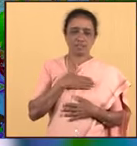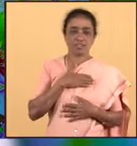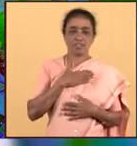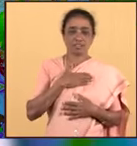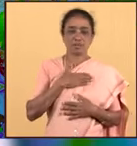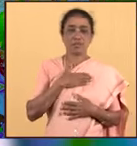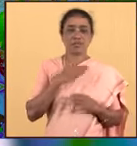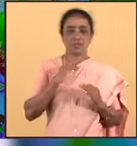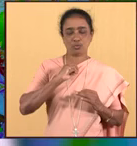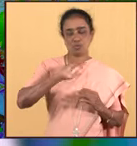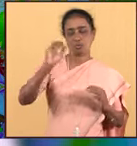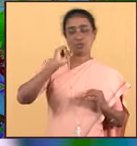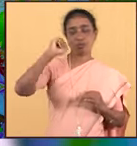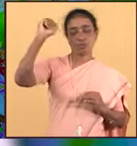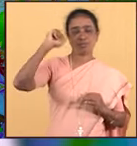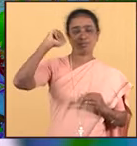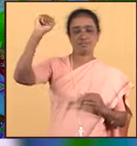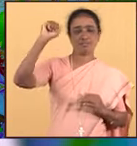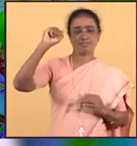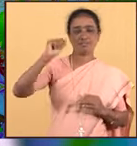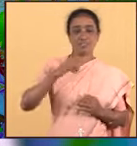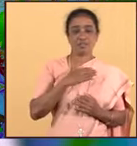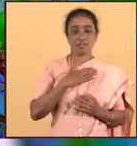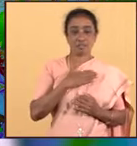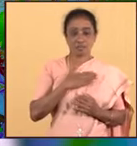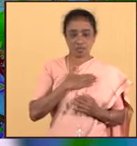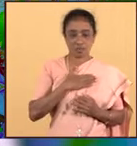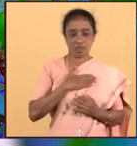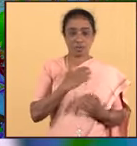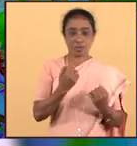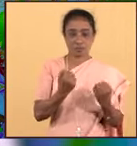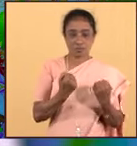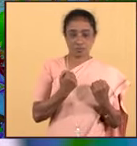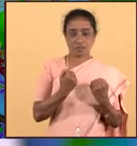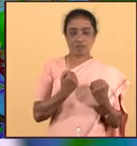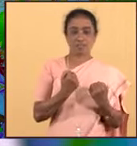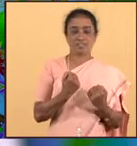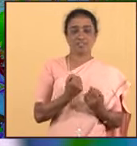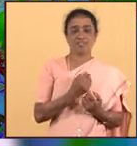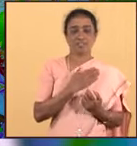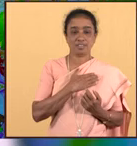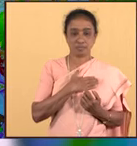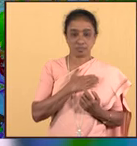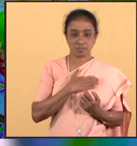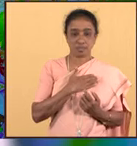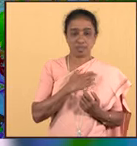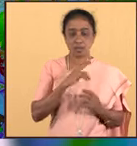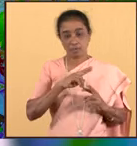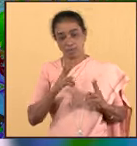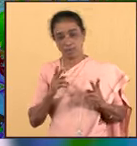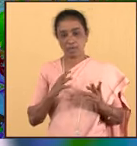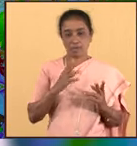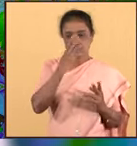மனசாட்சி. இந்த மனசாட்சி எப்படி இருக்கணும்? சுதந்திரமாகவும், அதோடு மட்டும் இல்லாமல் எப்படி இருக்கணும்? நம்பிக்கையாகவும், அதோடு